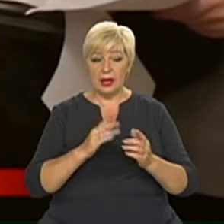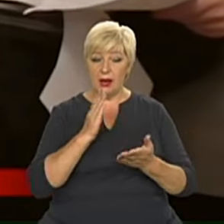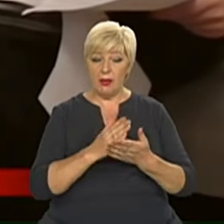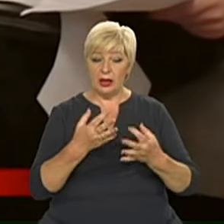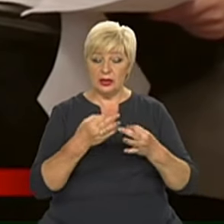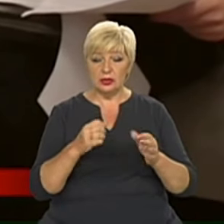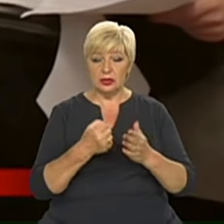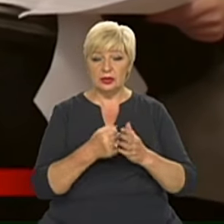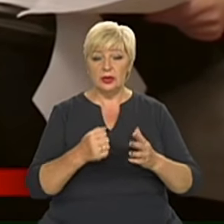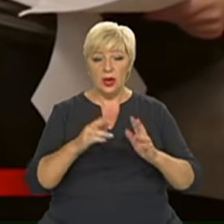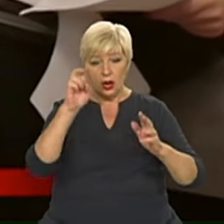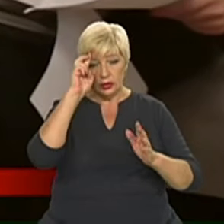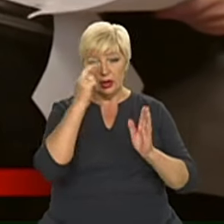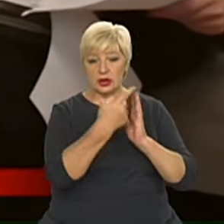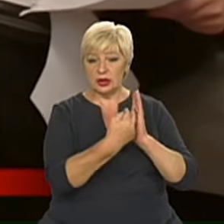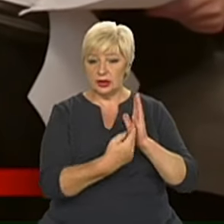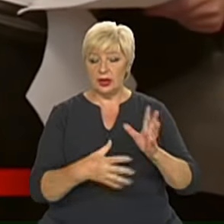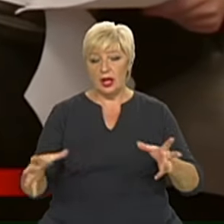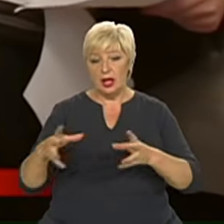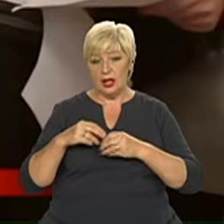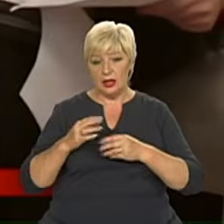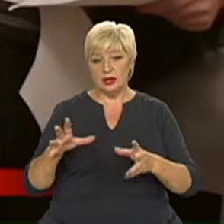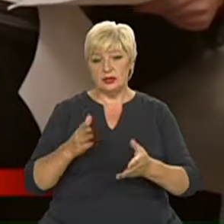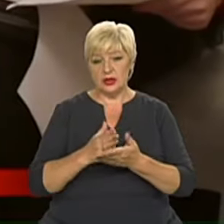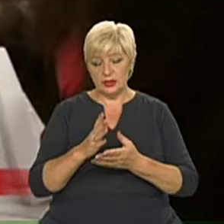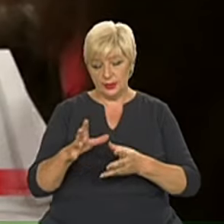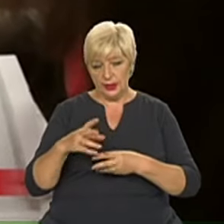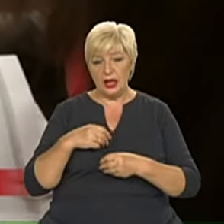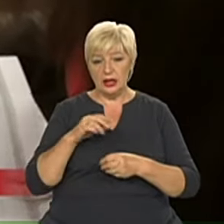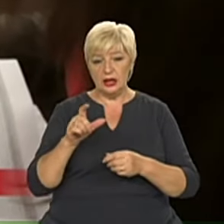держреєстрів. Вона разом зі спільником підробляла документи. Наразі